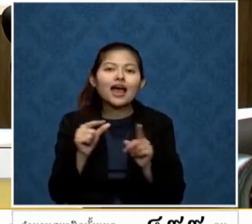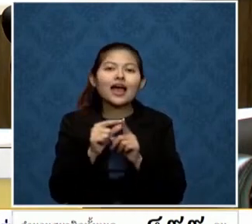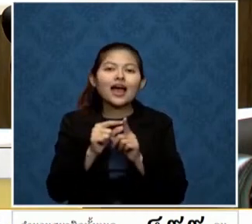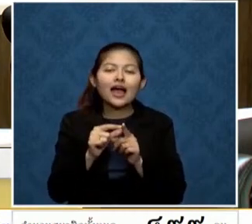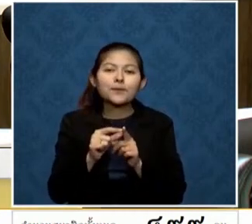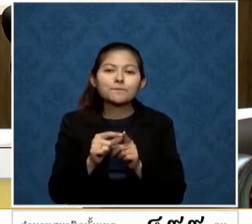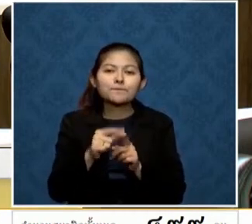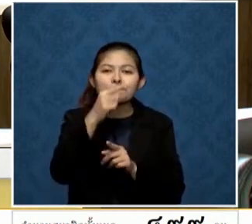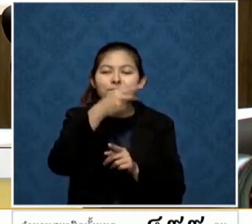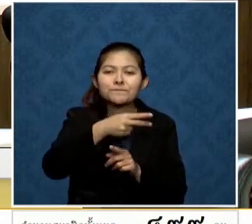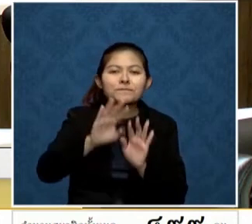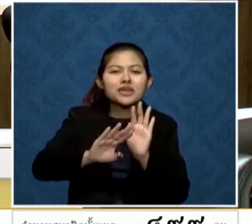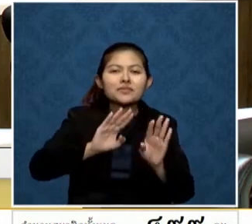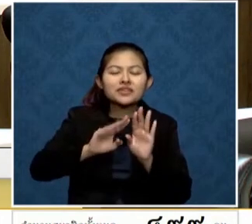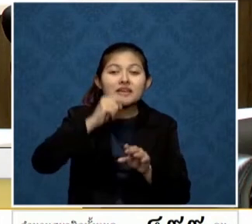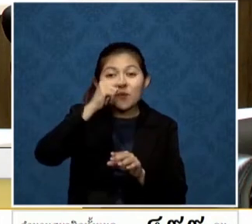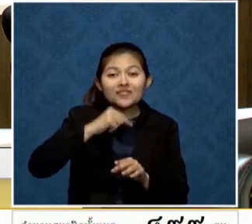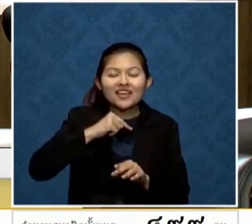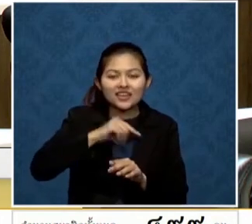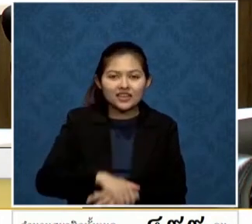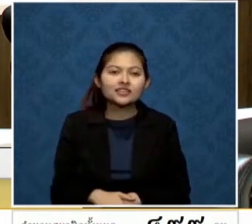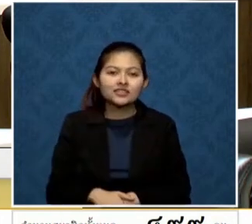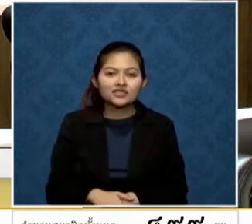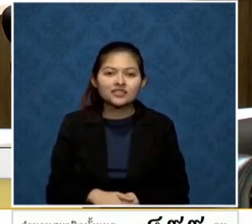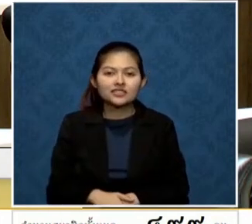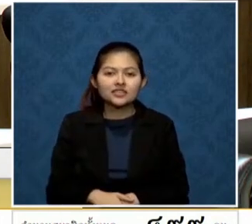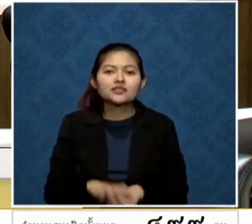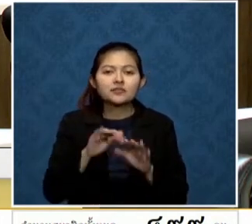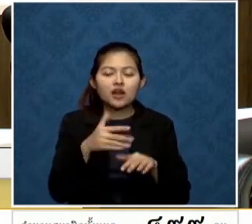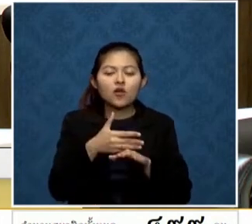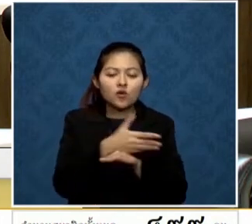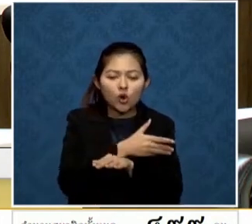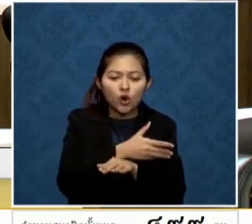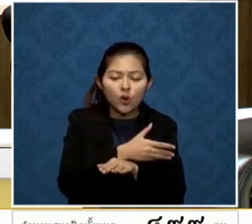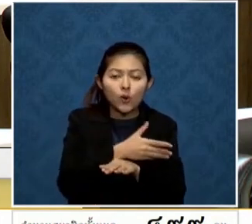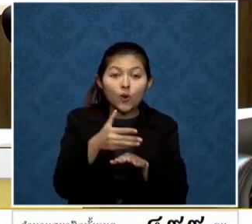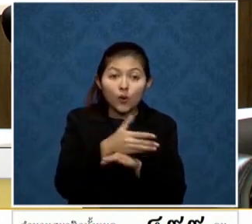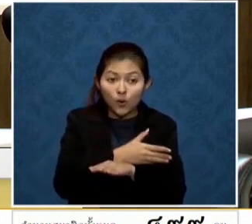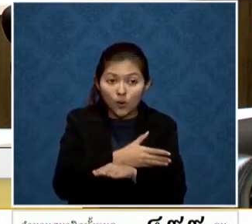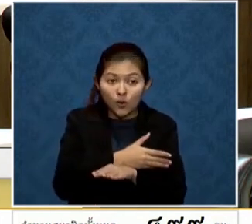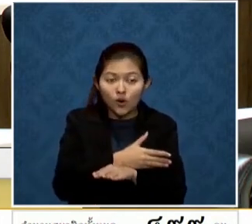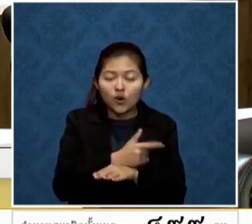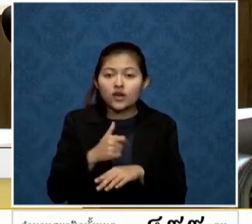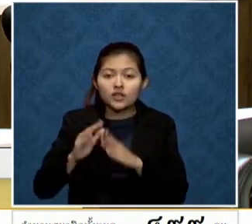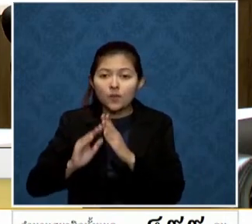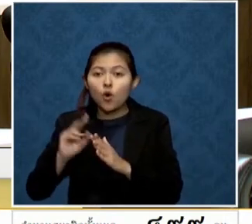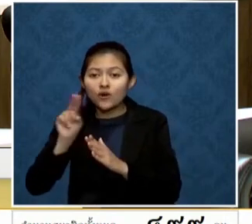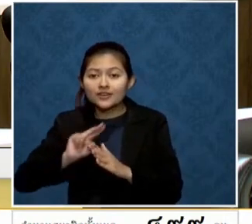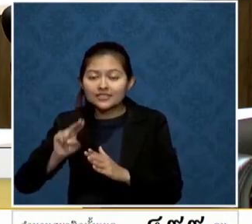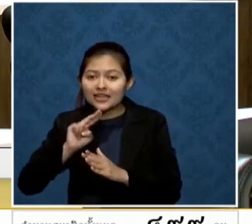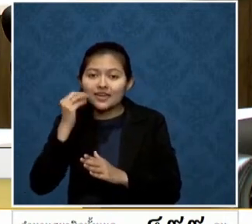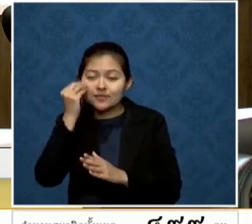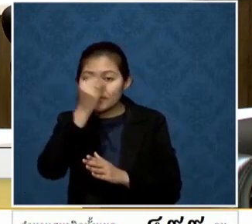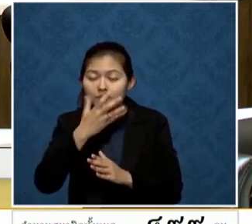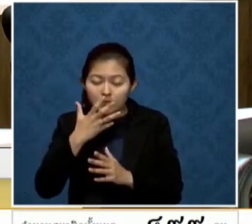เข้าใจนะครับก็มันมันเอ่อมันก็ต้องเข้ามามันก่อนที่จะมาเป็นผลิตภัณฑ์ให้กับทางทางคนได้ใช้เรื่องความ